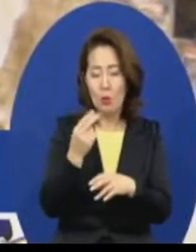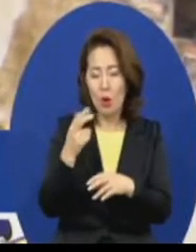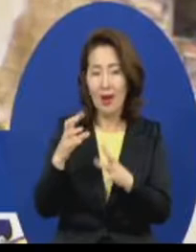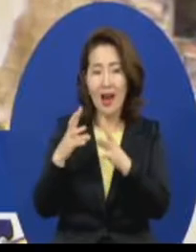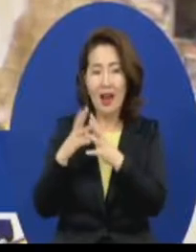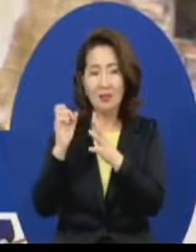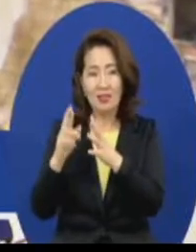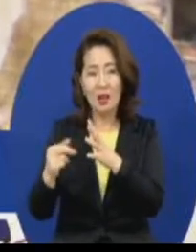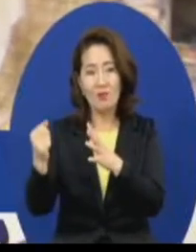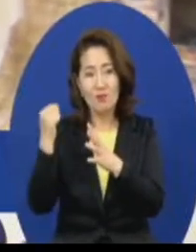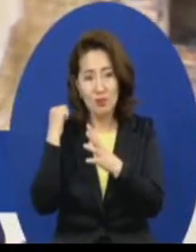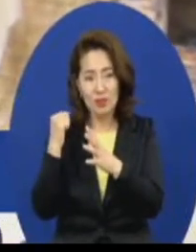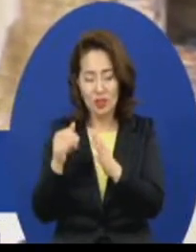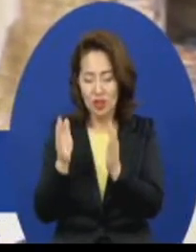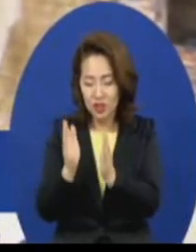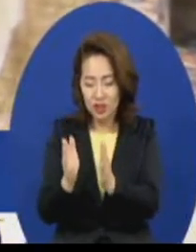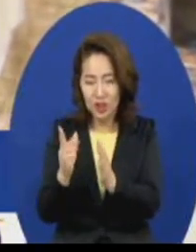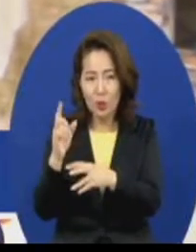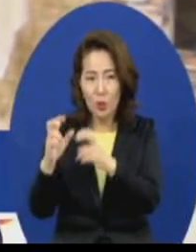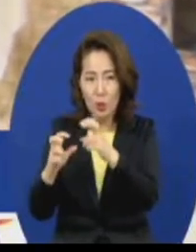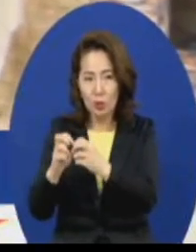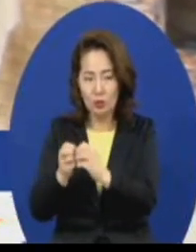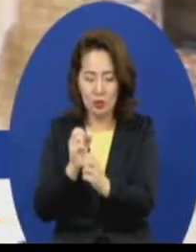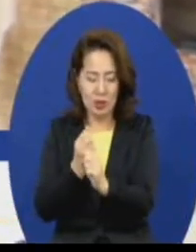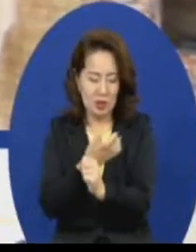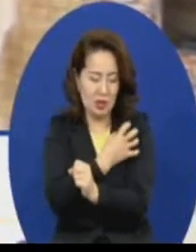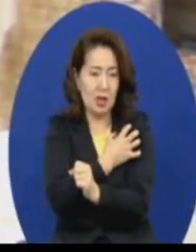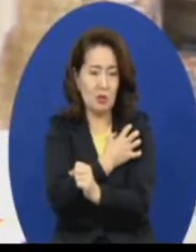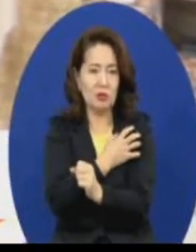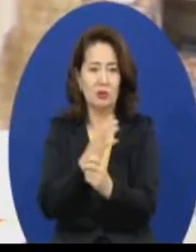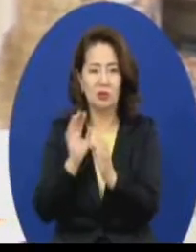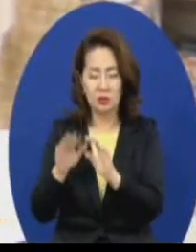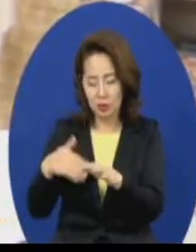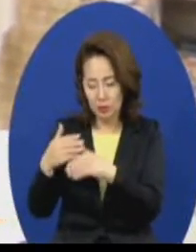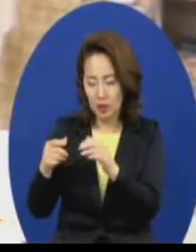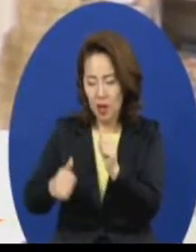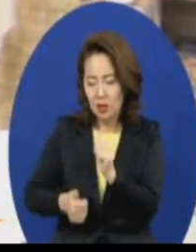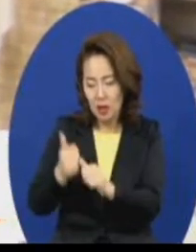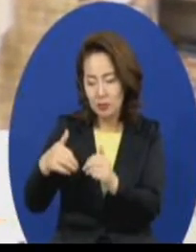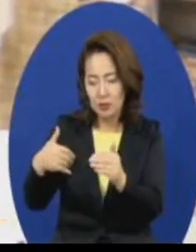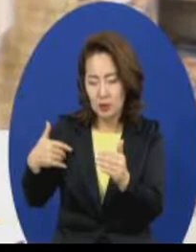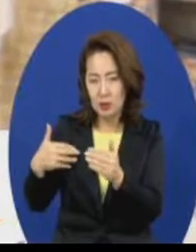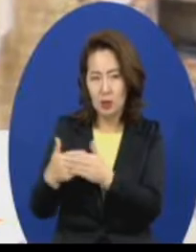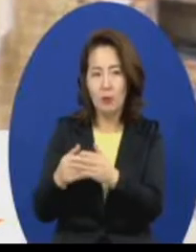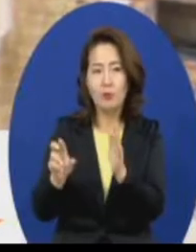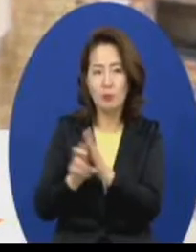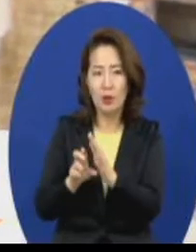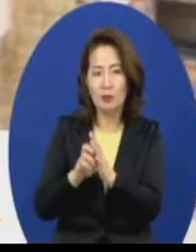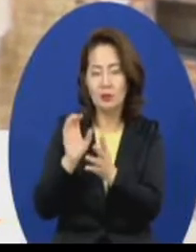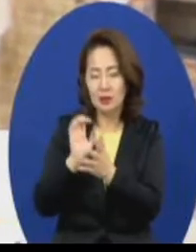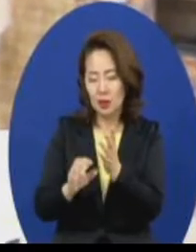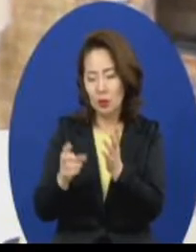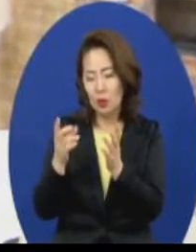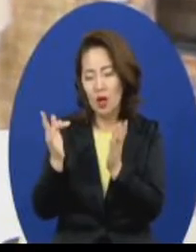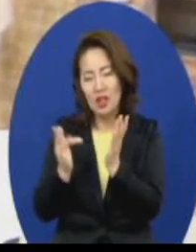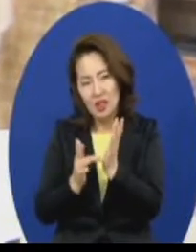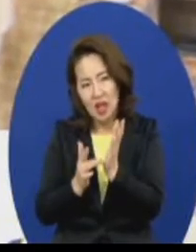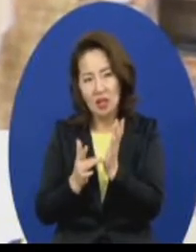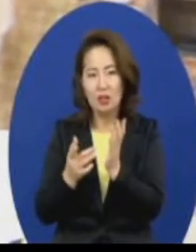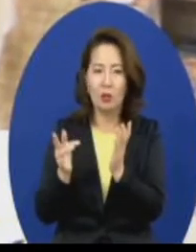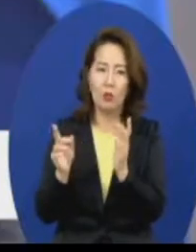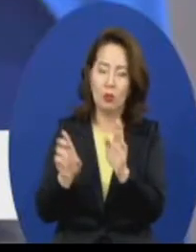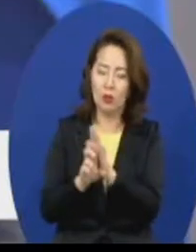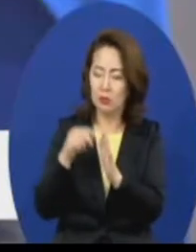тонных нь хүчин чадалтай нэгдүгээр блокийн оруулах үүрэг хүлээгээд явж байна. За энэ ажил маань ч гэсэн амжилттай явагдах боломж санхүүгийн болон